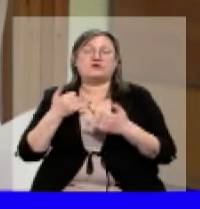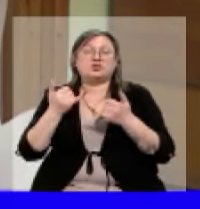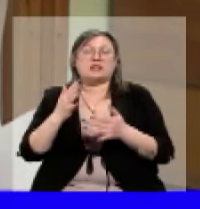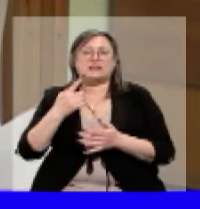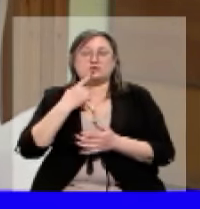болатынына да айтып, бізді тәрбиелеп, осы жолға